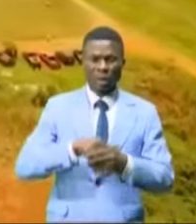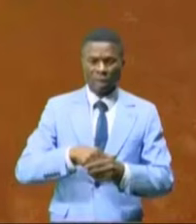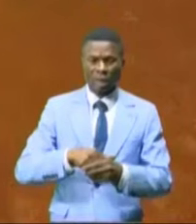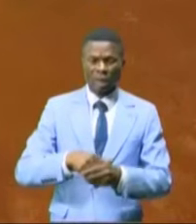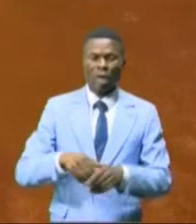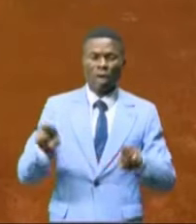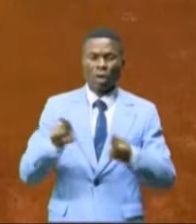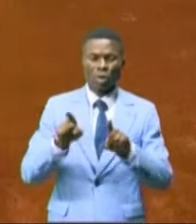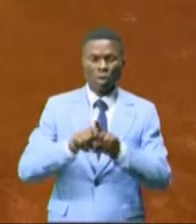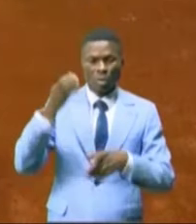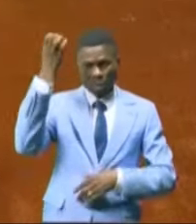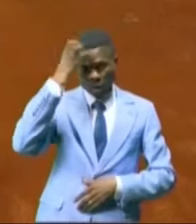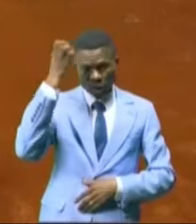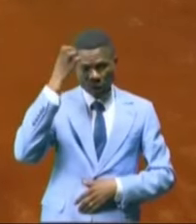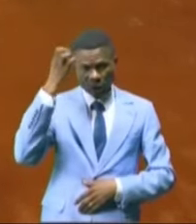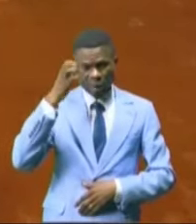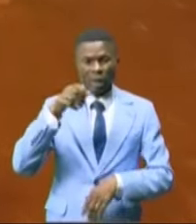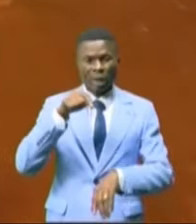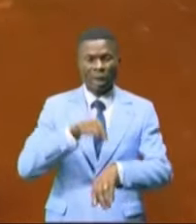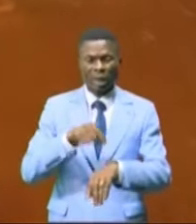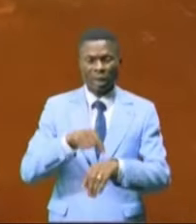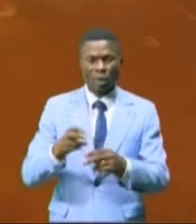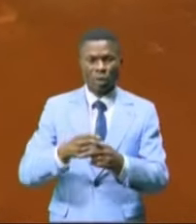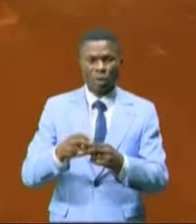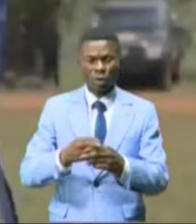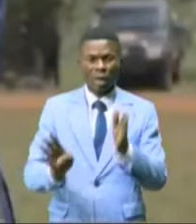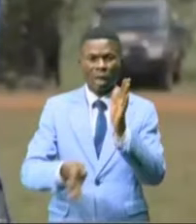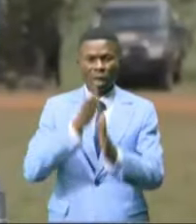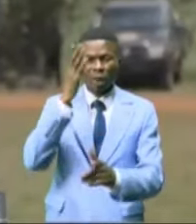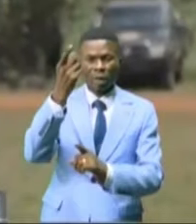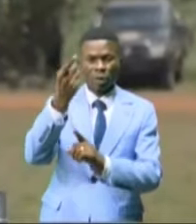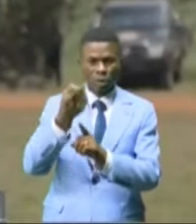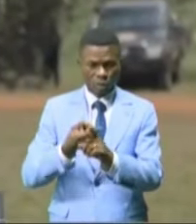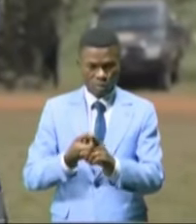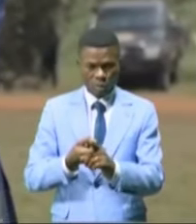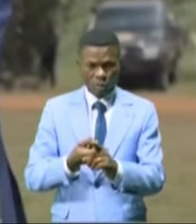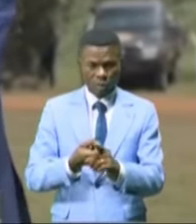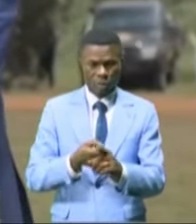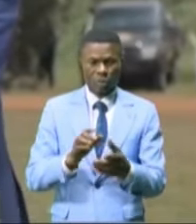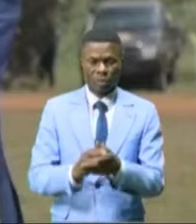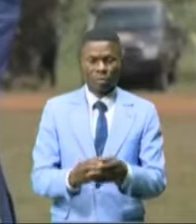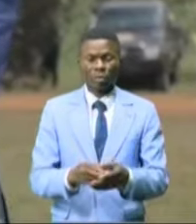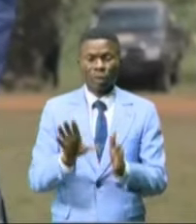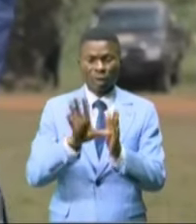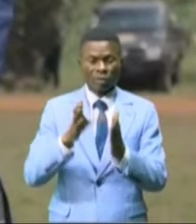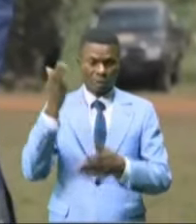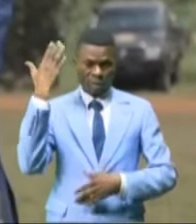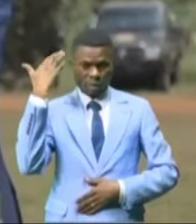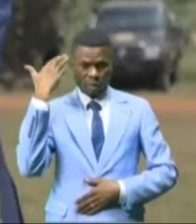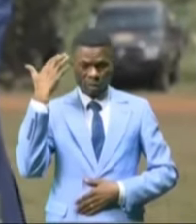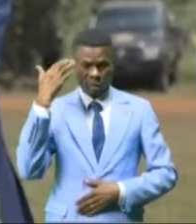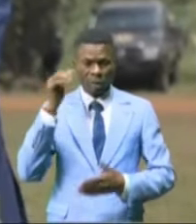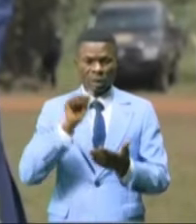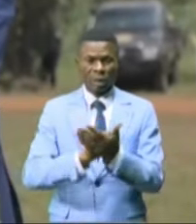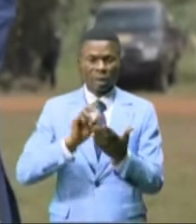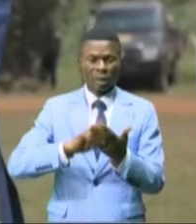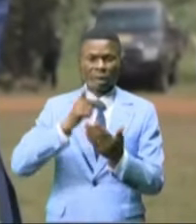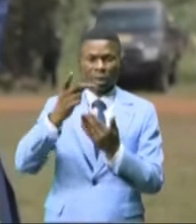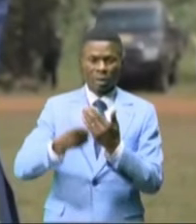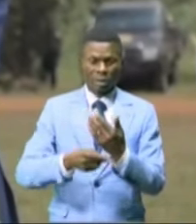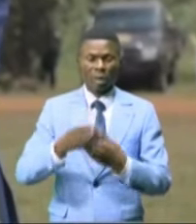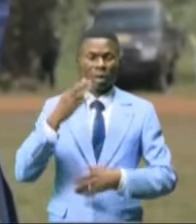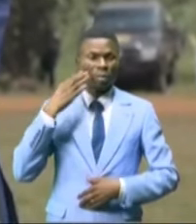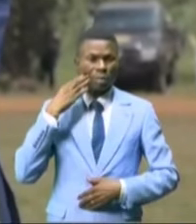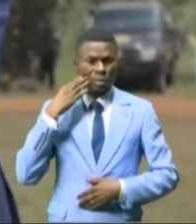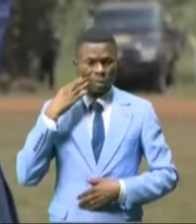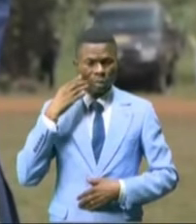standards internationaux dans une durée de 14 mois. Les premières images et les plans mars